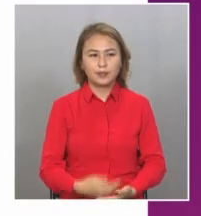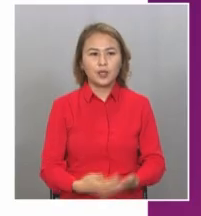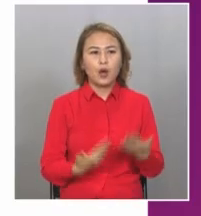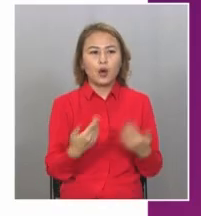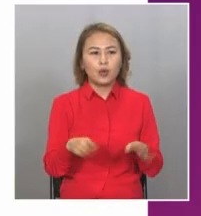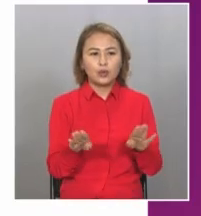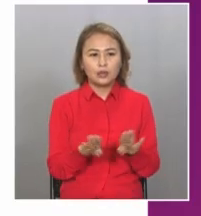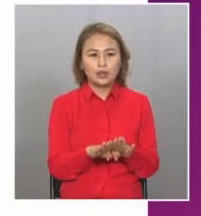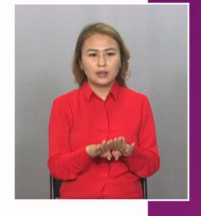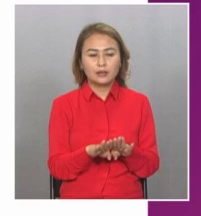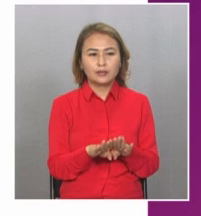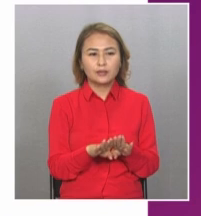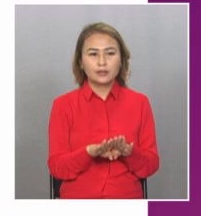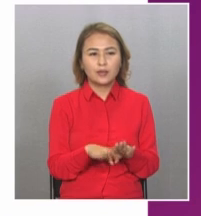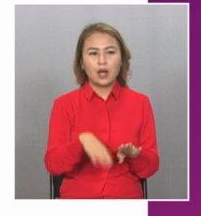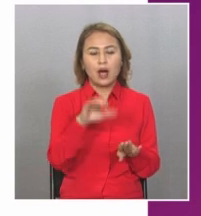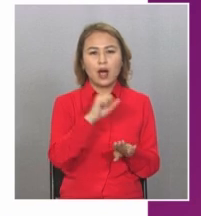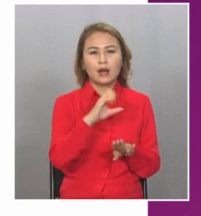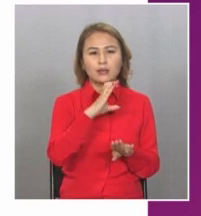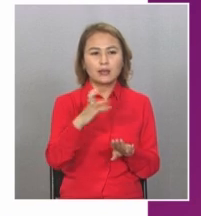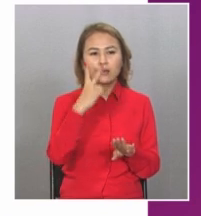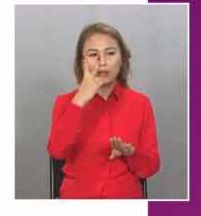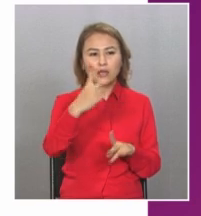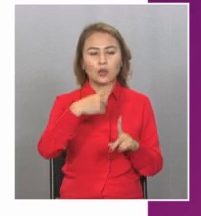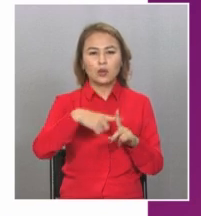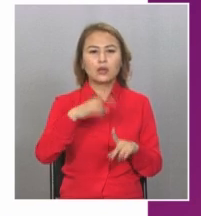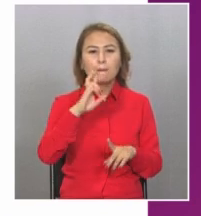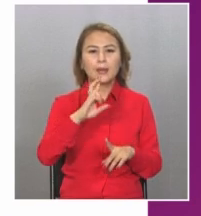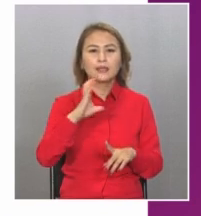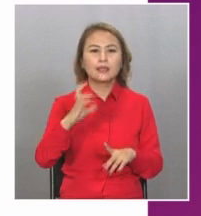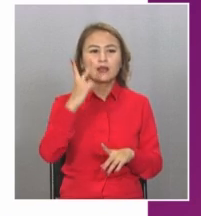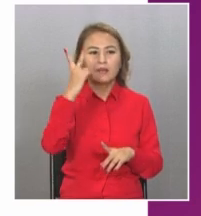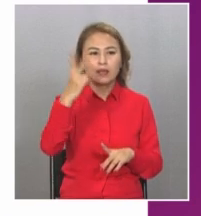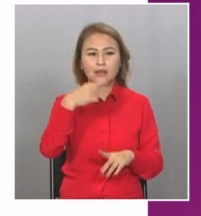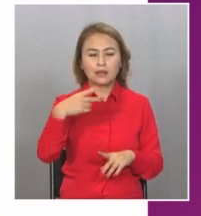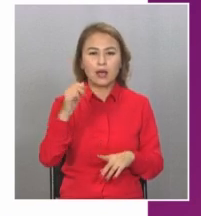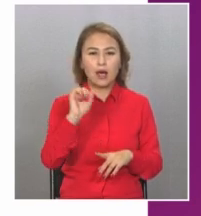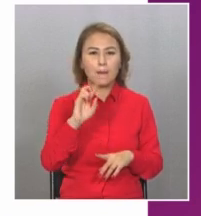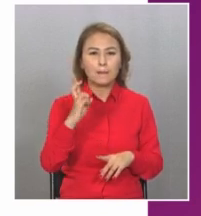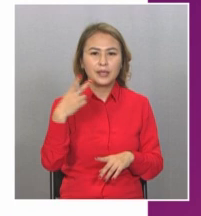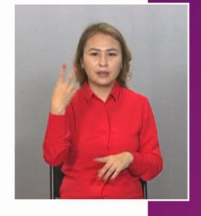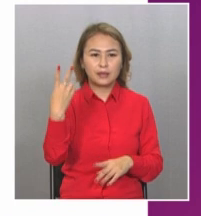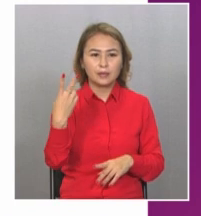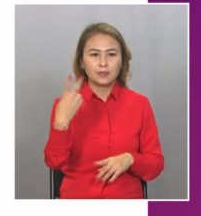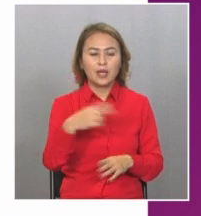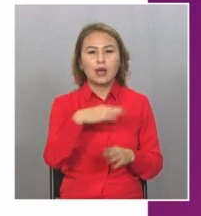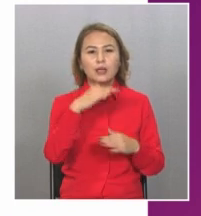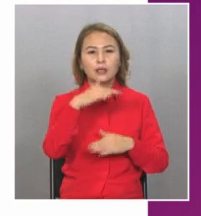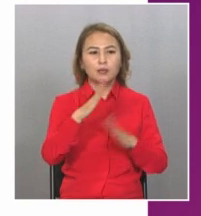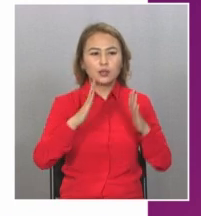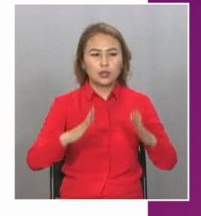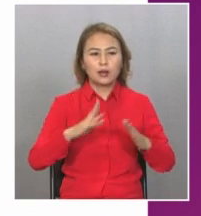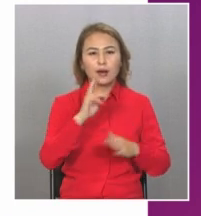Онда АС квадрат қосылған БС квадрат тең АБ квадрат бекен. Яғни тік бұрышты үш